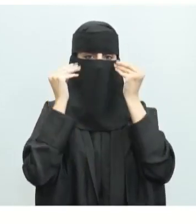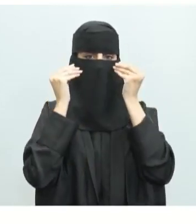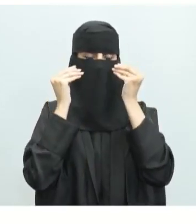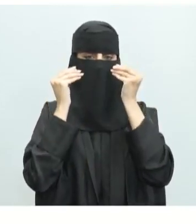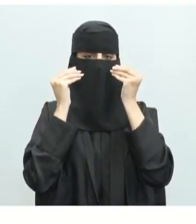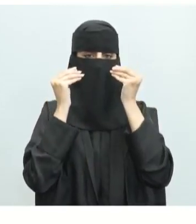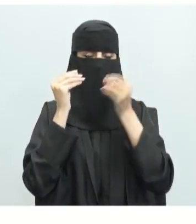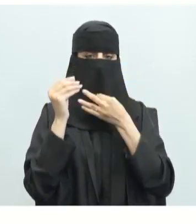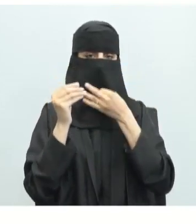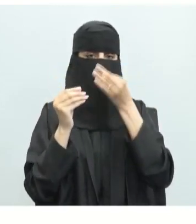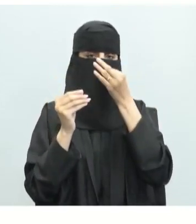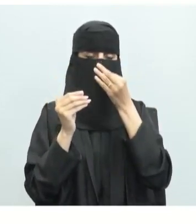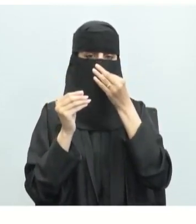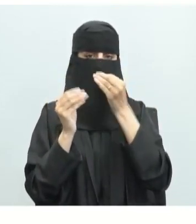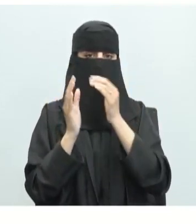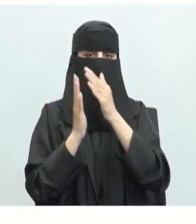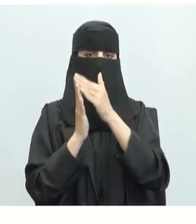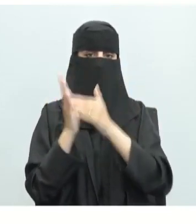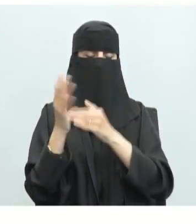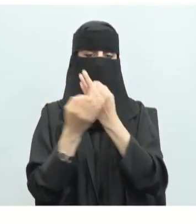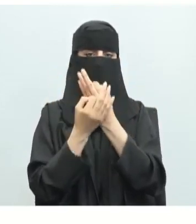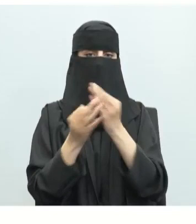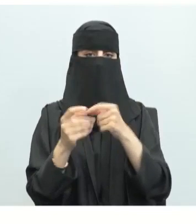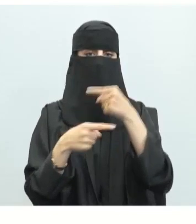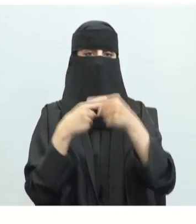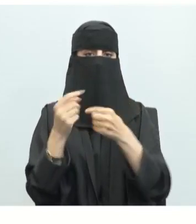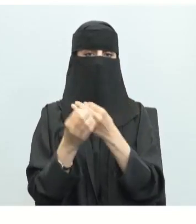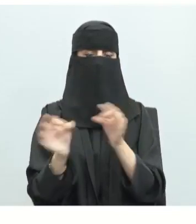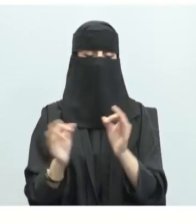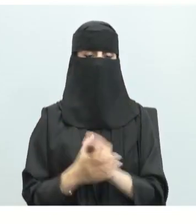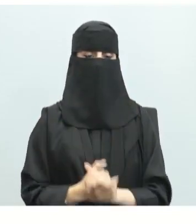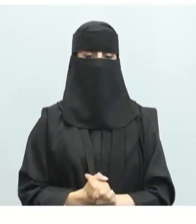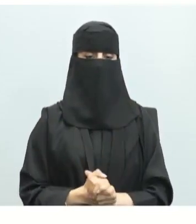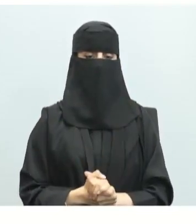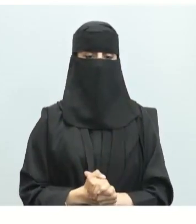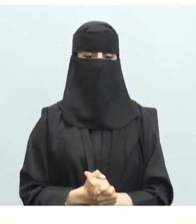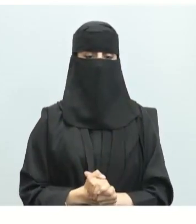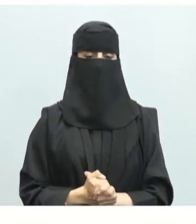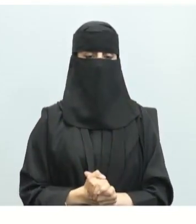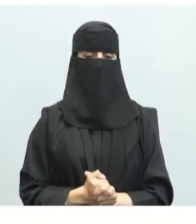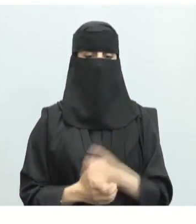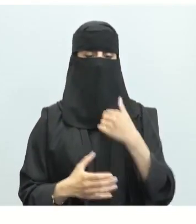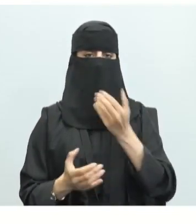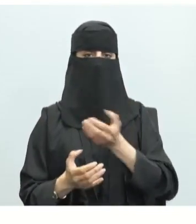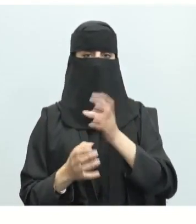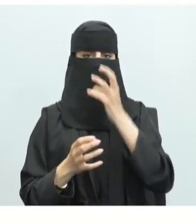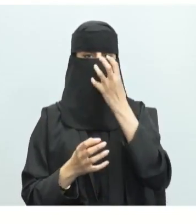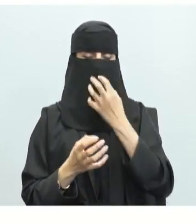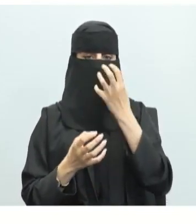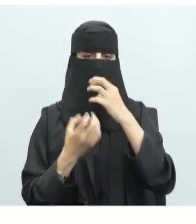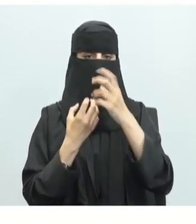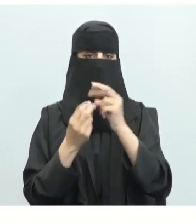بماذا سأكمل؟ أحسنتم، كلها، بارك الله فيكم. غسلت الفواكه،